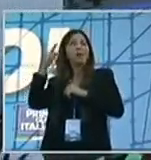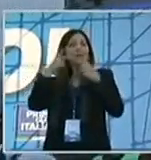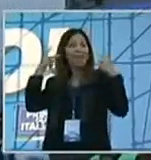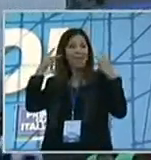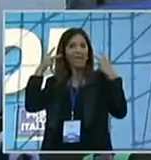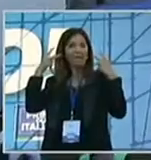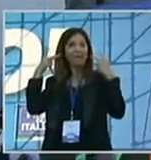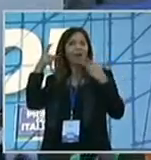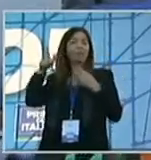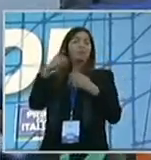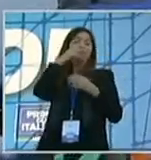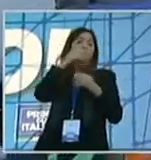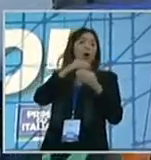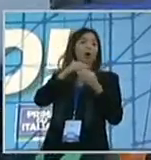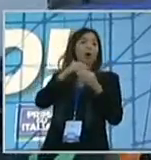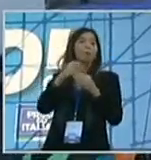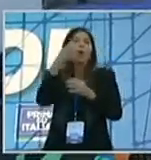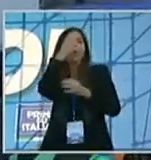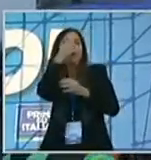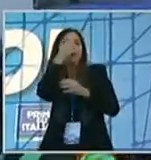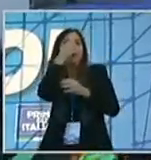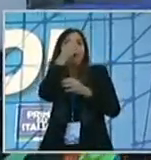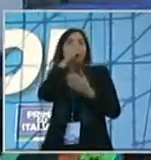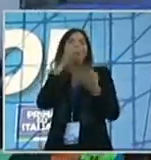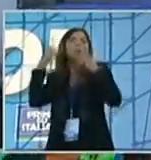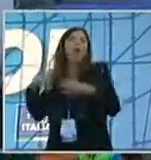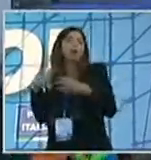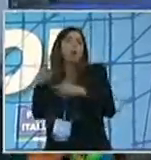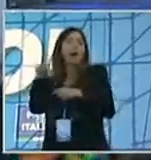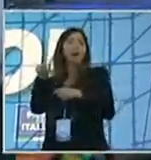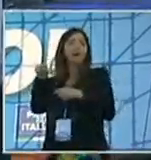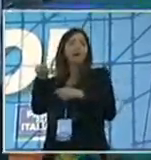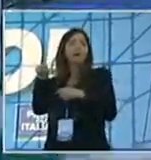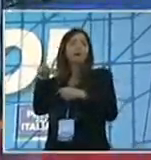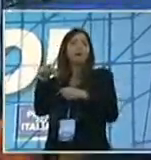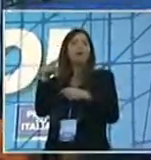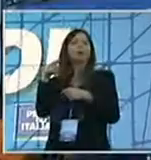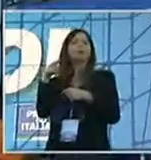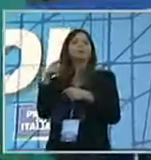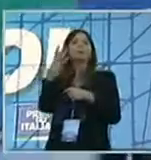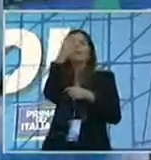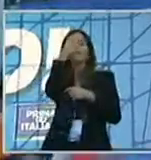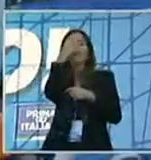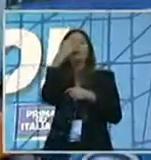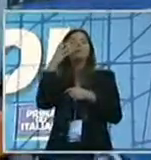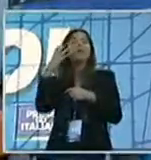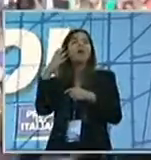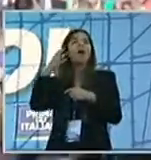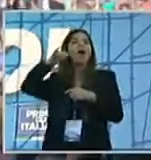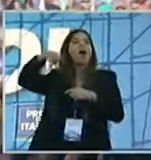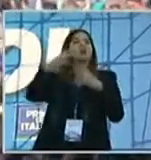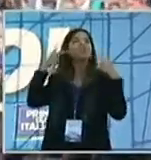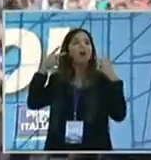da comico a pagliaccio il salto è stato breve. Si è vestito da Joker e ha detto: io sono